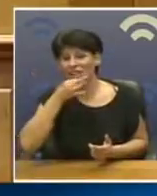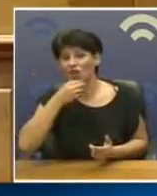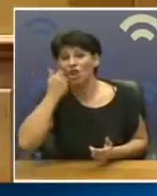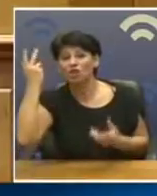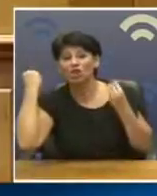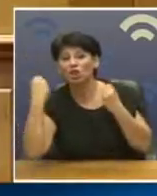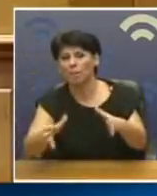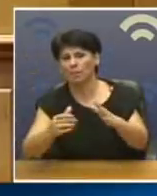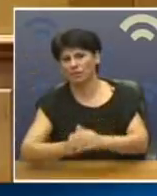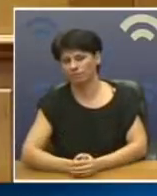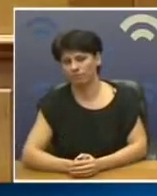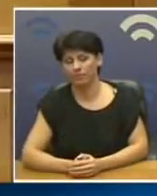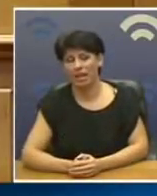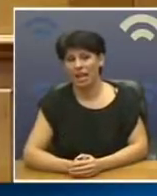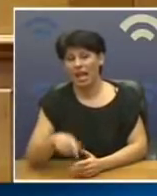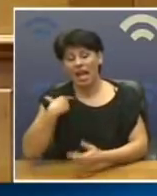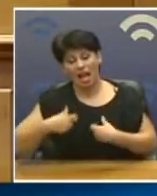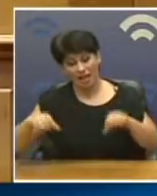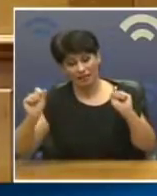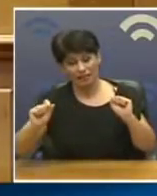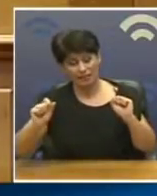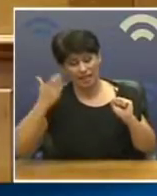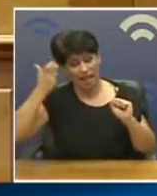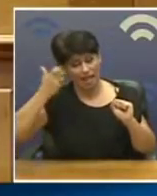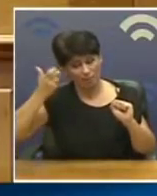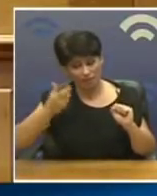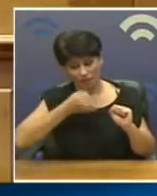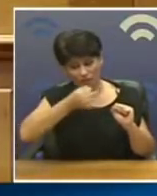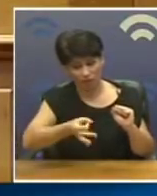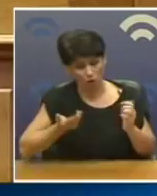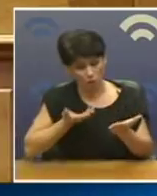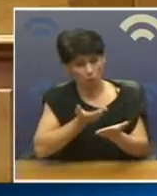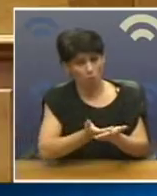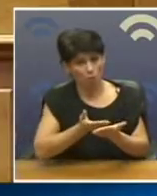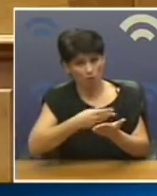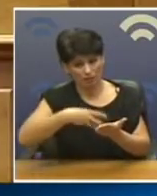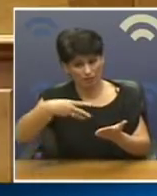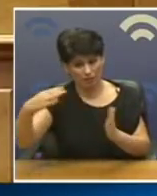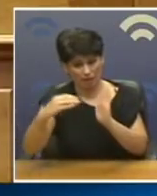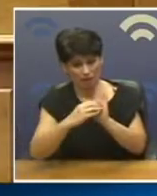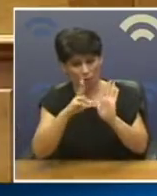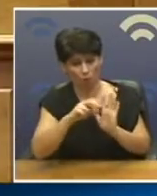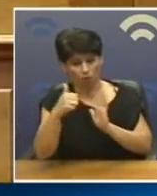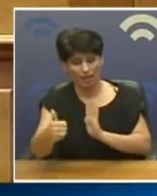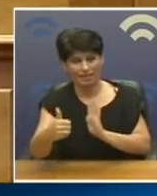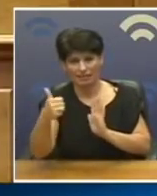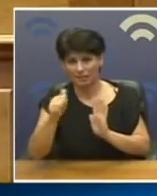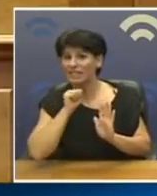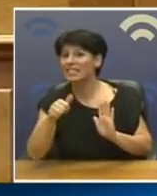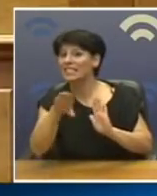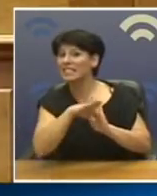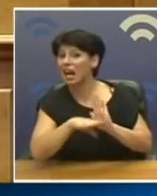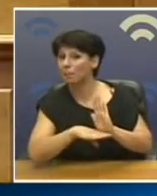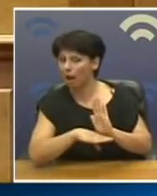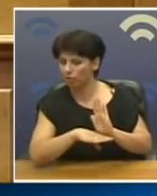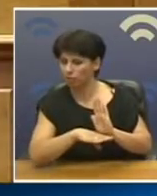Αρνείστε να ψηφίσετε την ερμηνευτική δήλωση που πρότεινε ο ΣΥΡΙΖΑ στο άρθρο 86 του Συντάγματος.